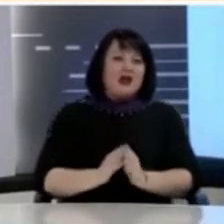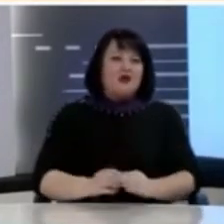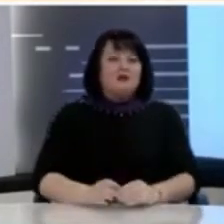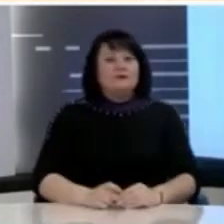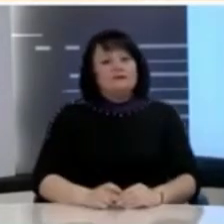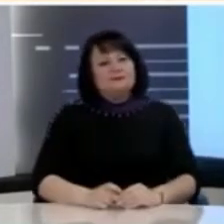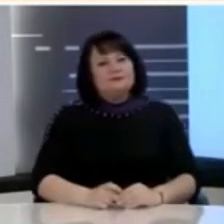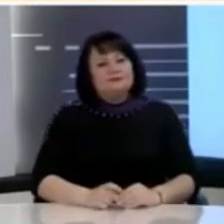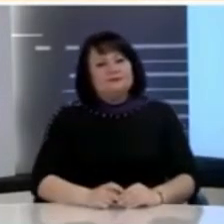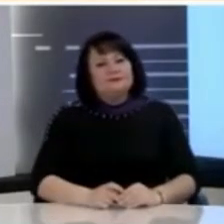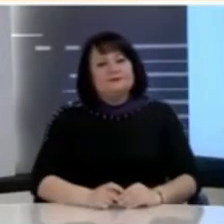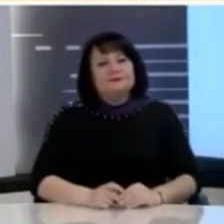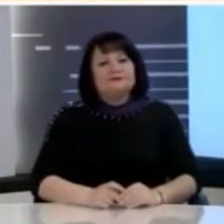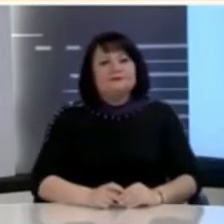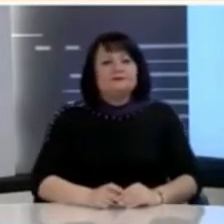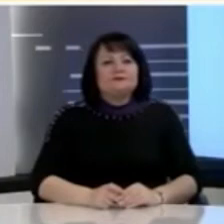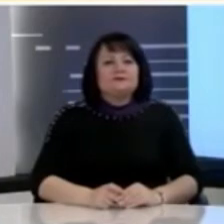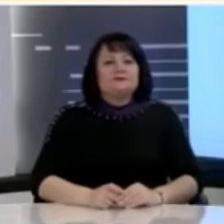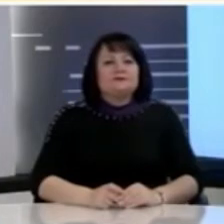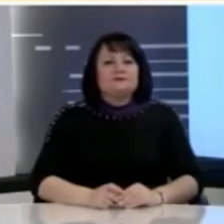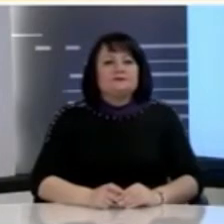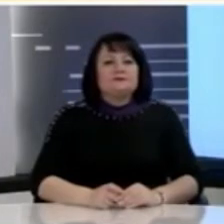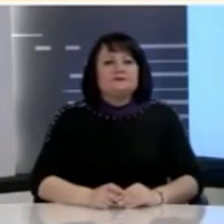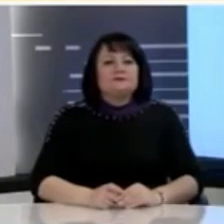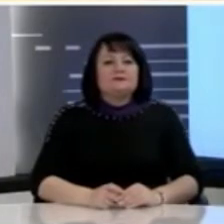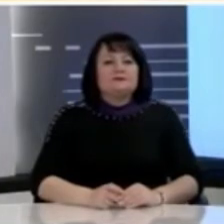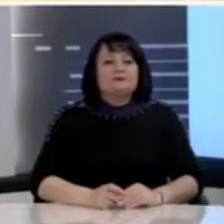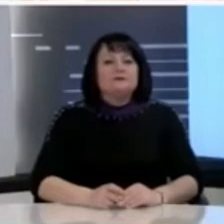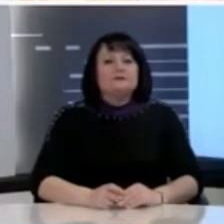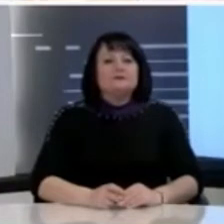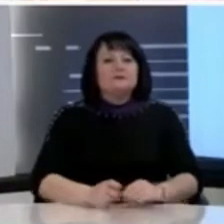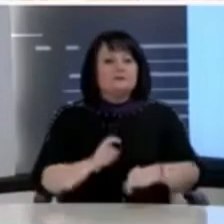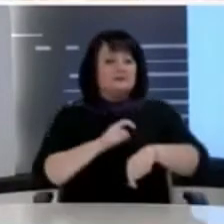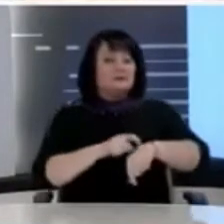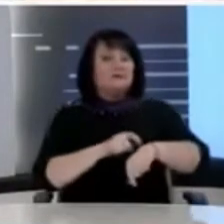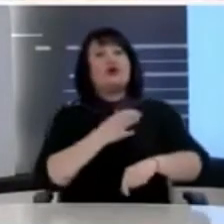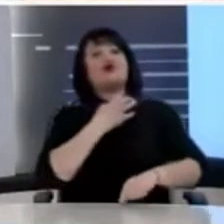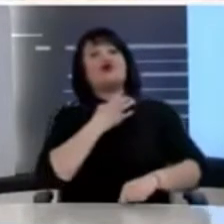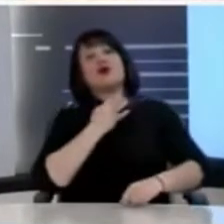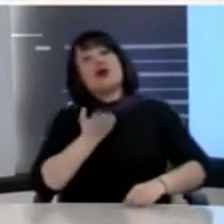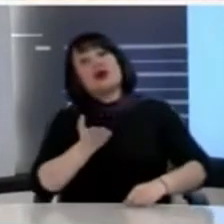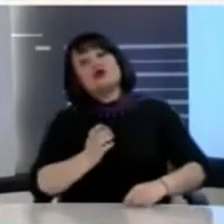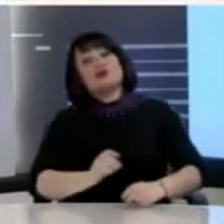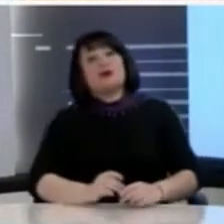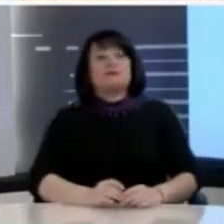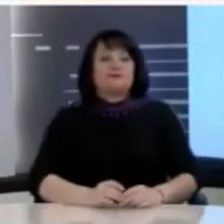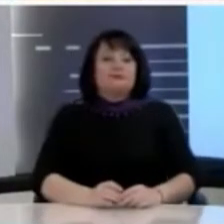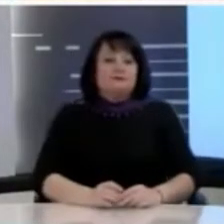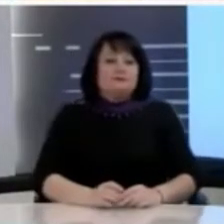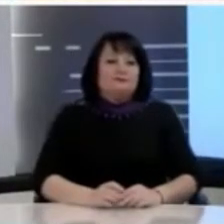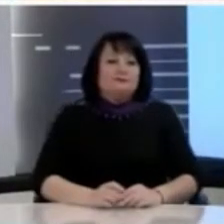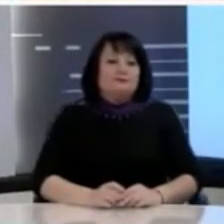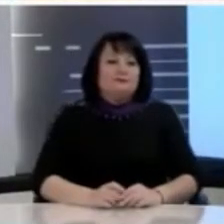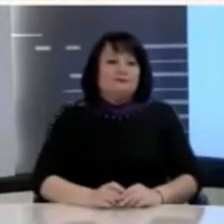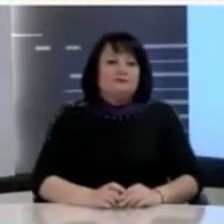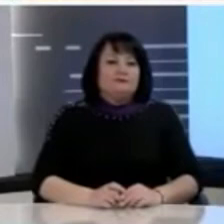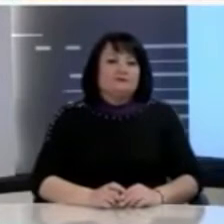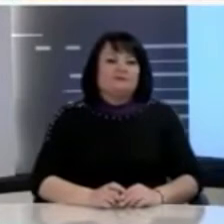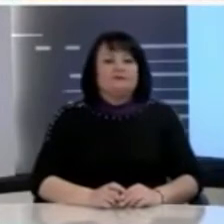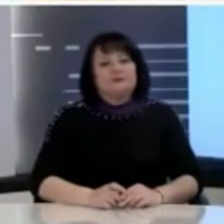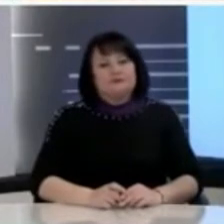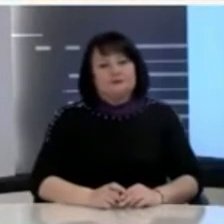θέλετε για να ολοκληρώσετε? Όσο χρειάζεται, κύριε Πρόεδρε. Κύριε Ακριβώς Σαμαρά. Όσο χρειάζεται.